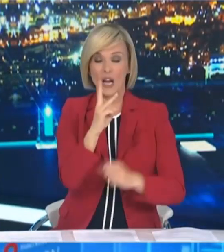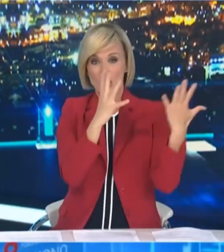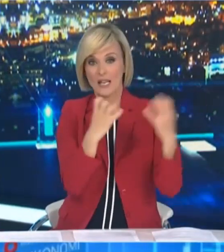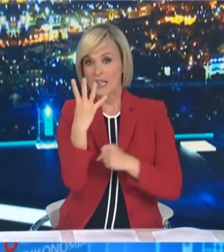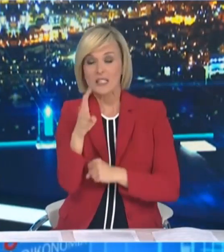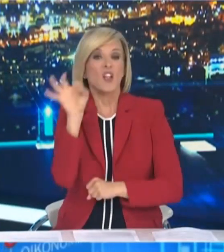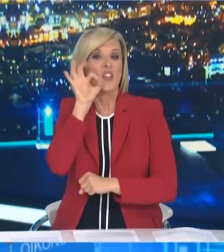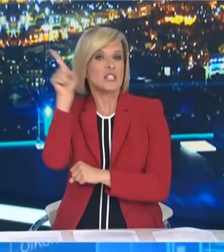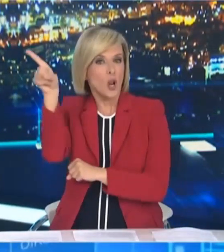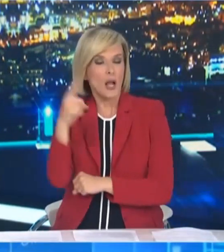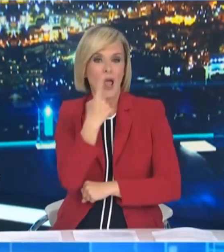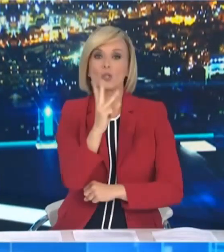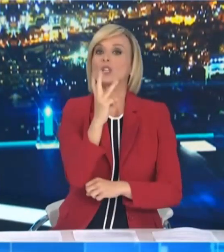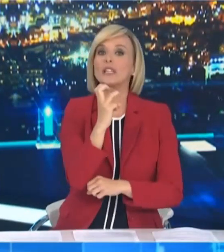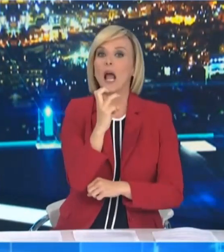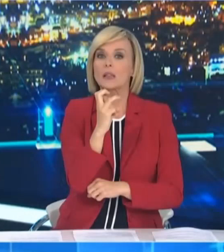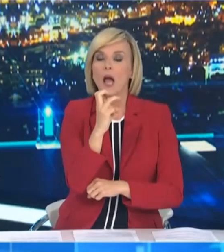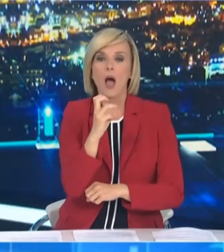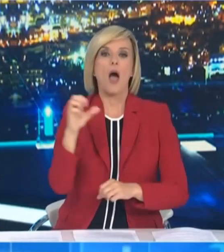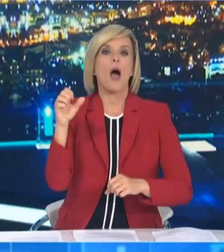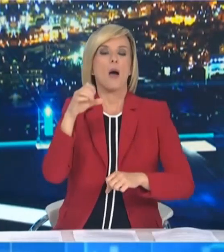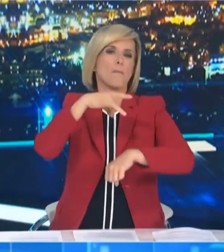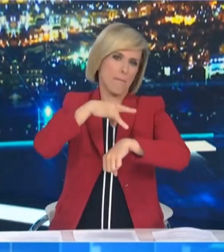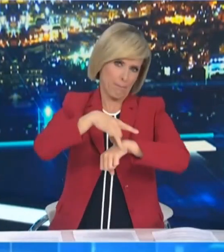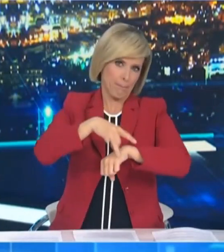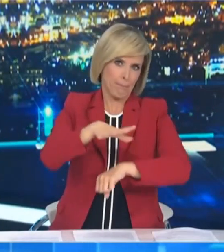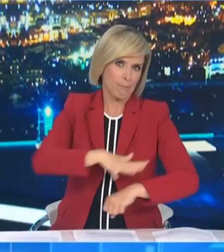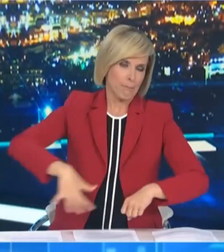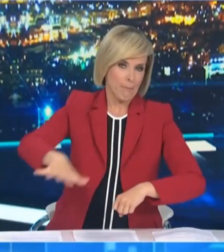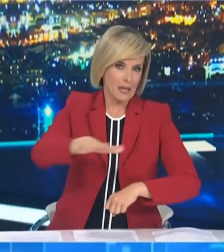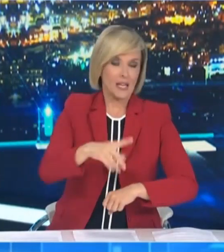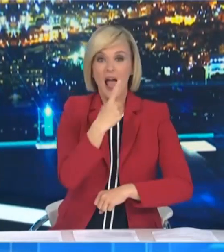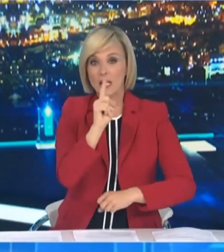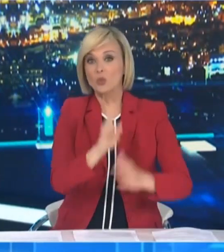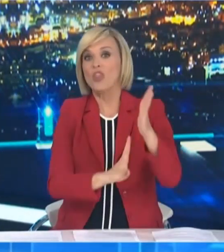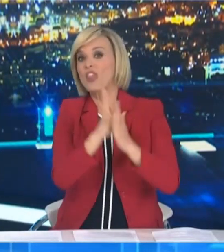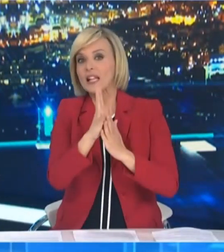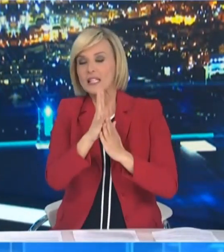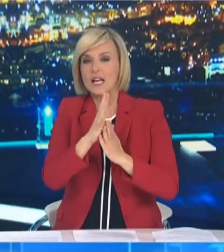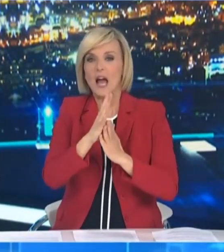στη Θεσσαλονίκη, τα 130 στην Αχαΐα, τα 114 στη Λάρισα.